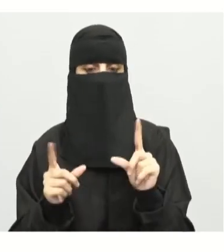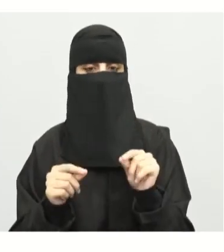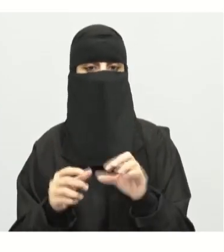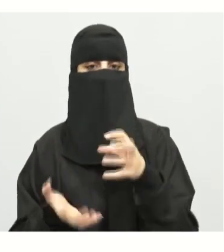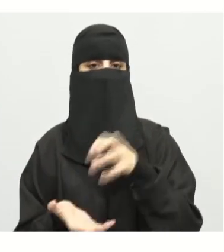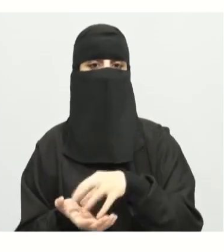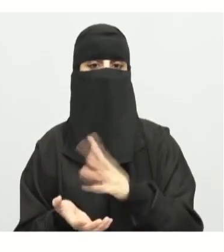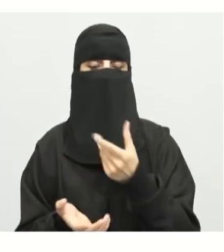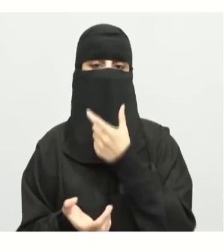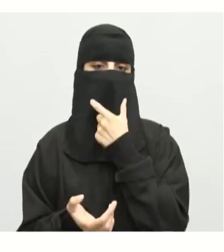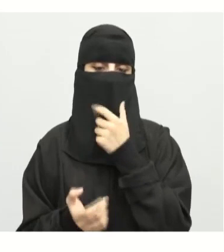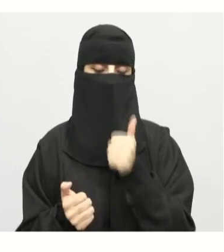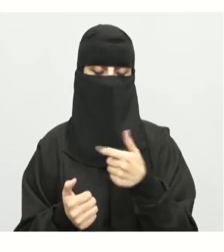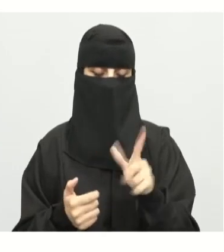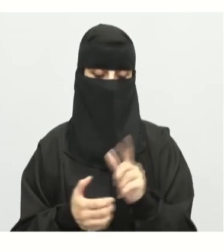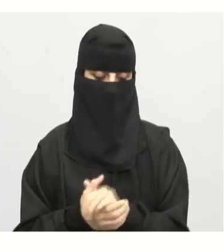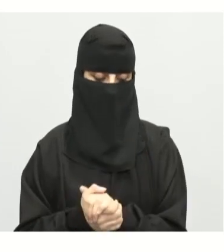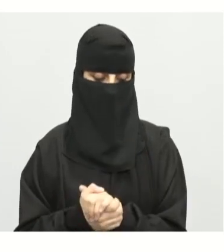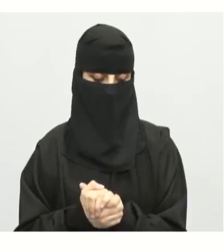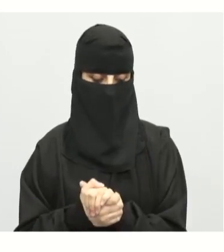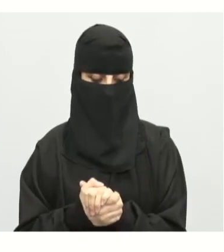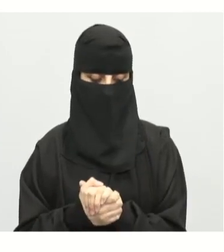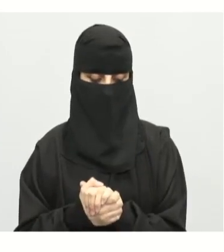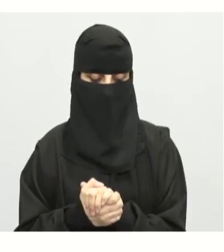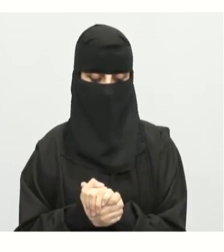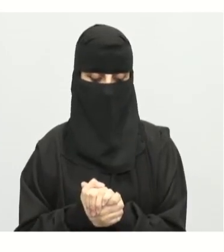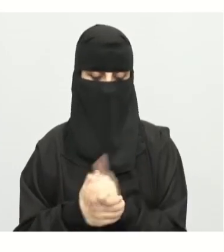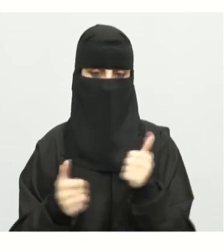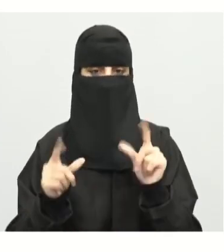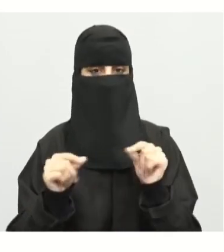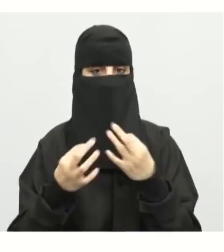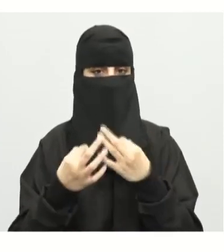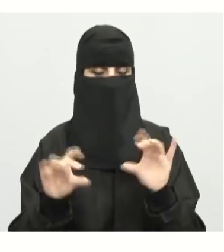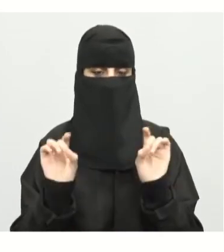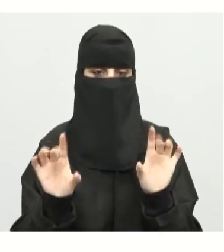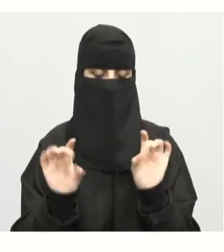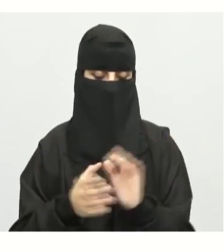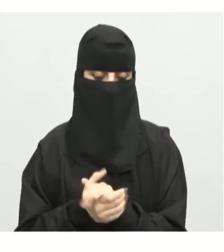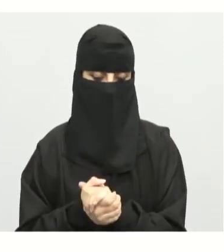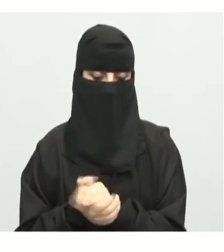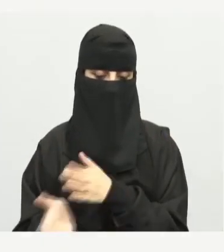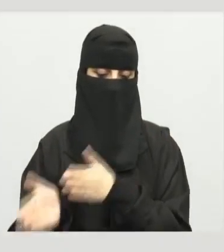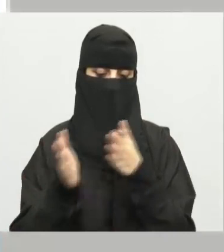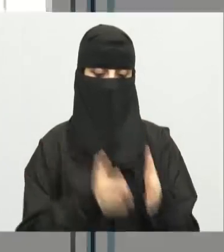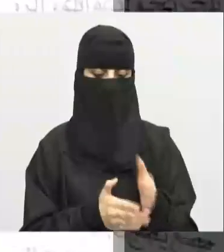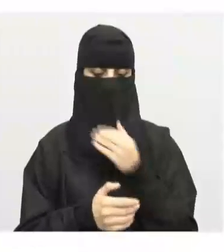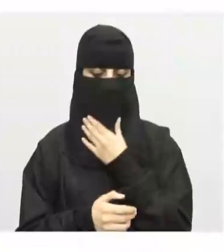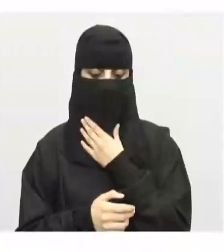حنيفه في مدينه الرياض اجابه صحيحه بارك الله فيكم ننتقل للنشاط التالي